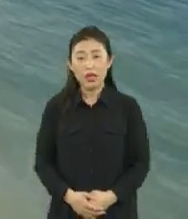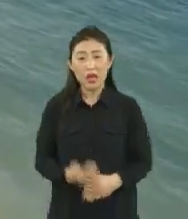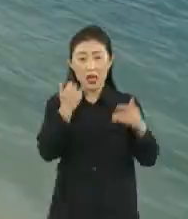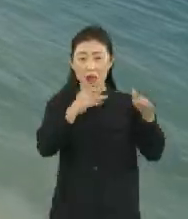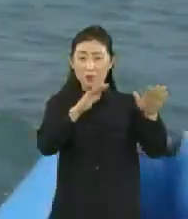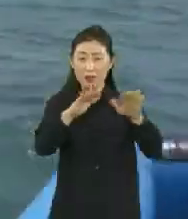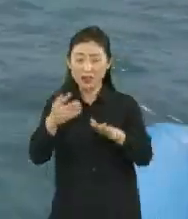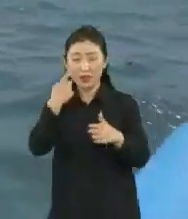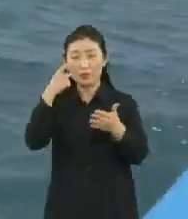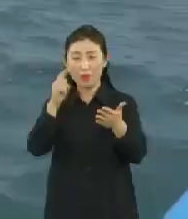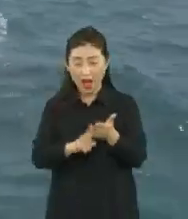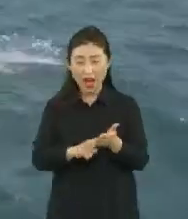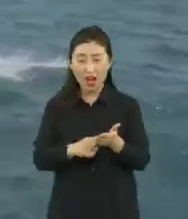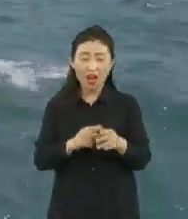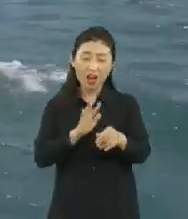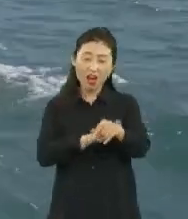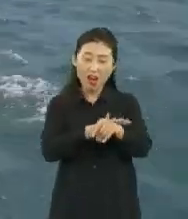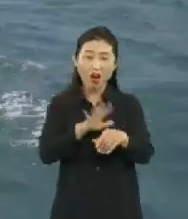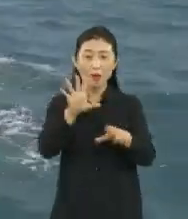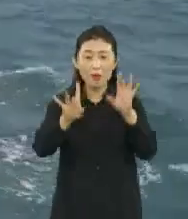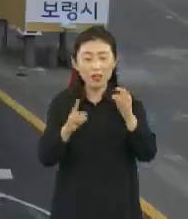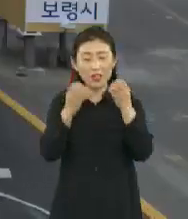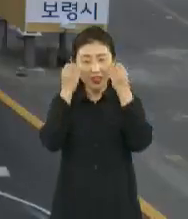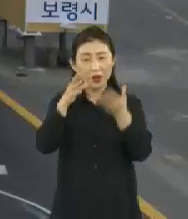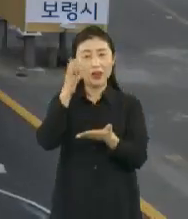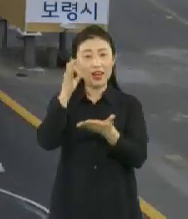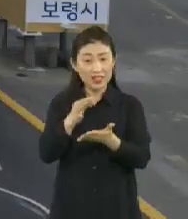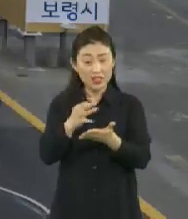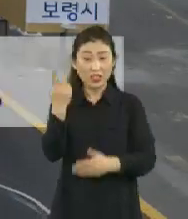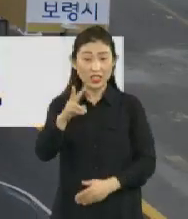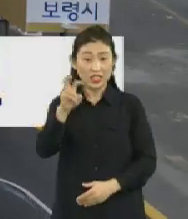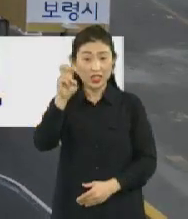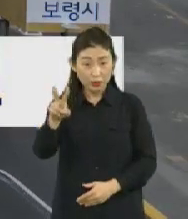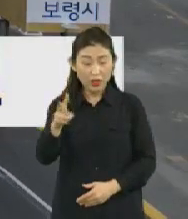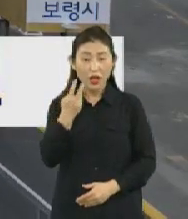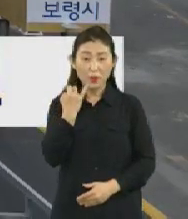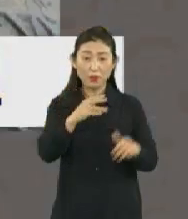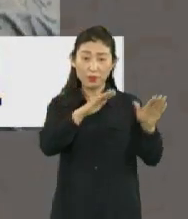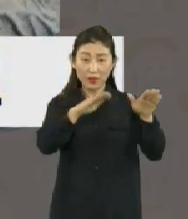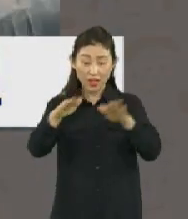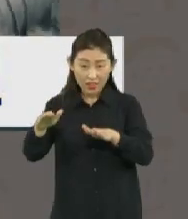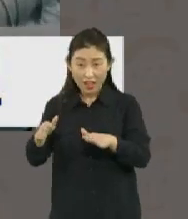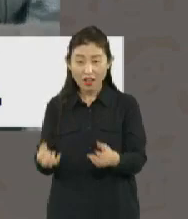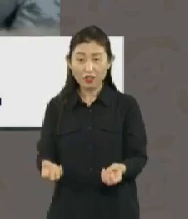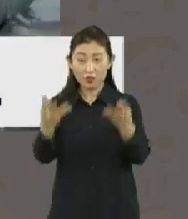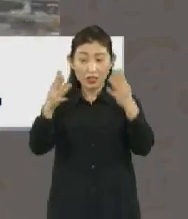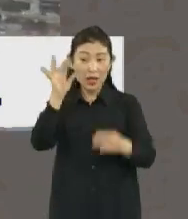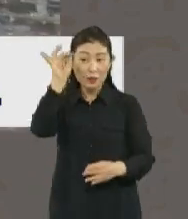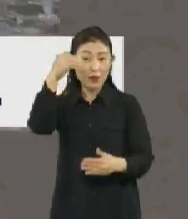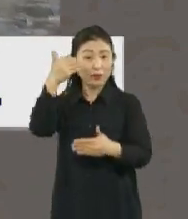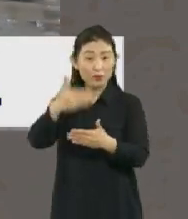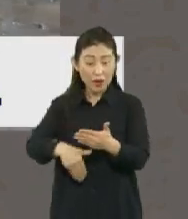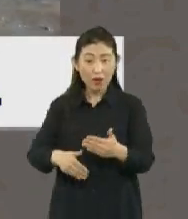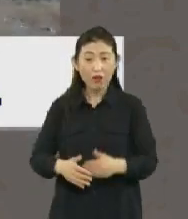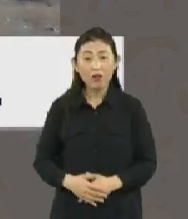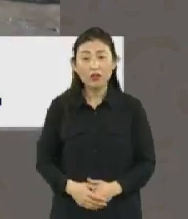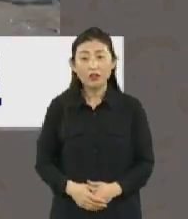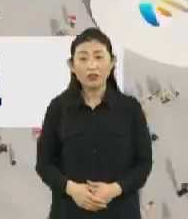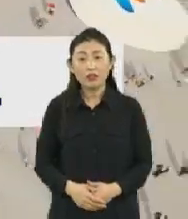해양의 재발견, 머드의 미래 가치를 주제로 개최되는 2022 보령 해양 머드 박람회가 이제 100일 앞으로